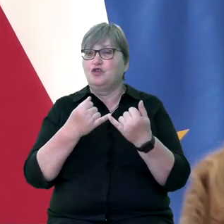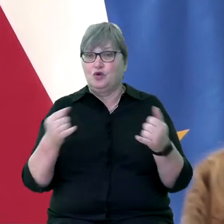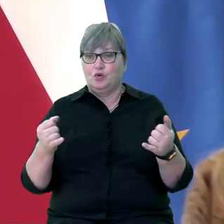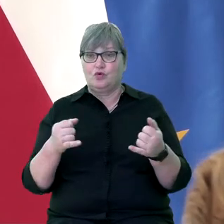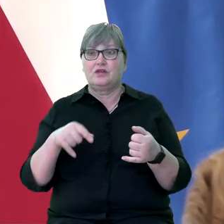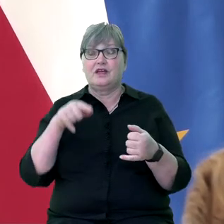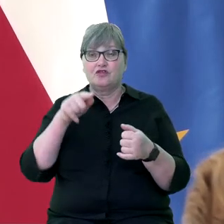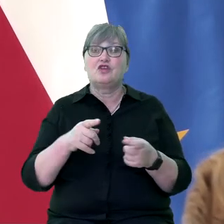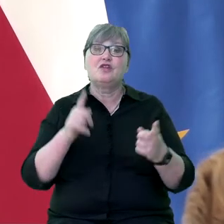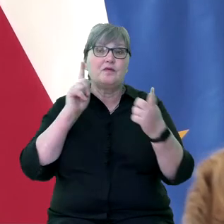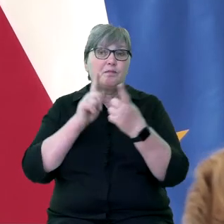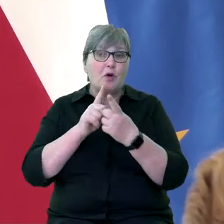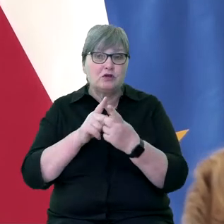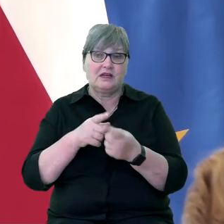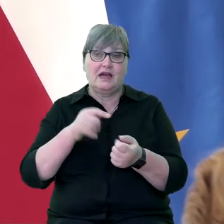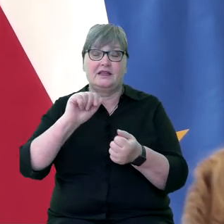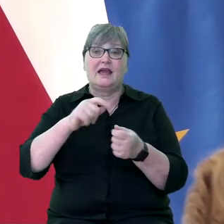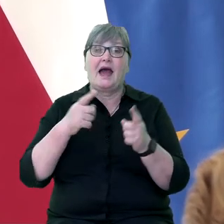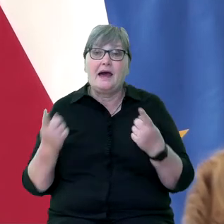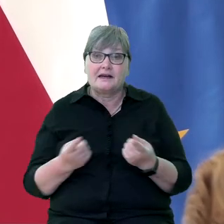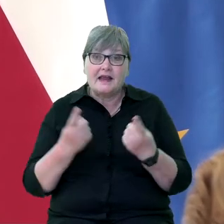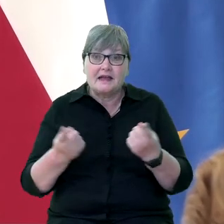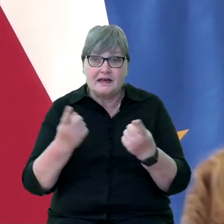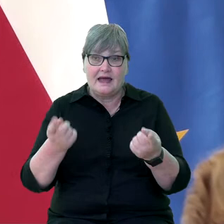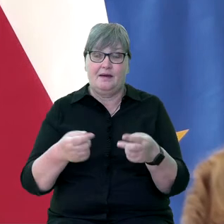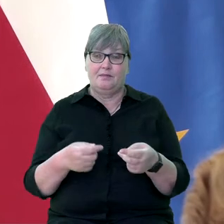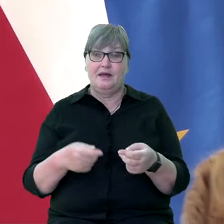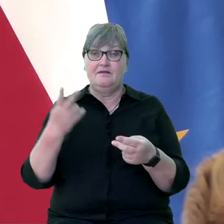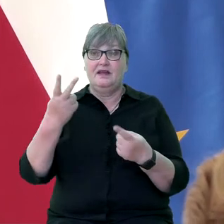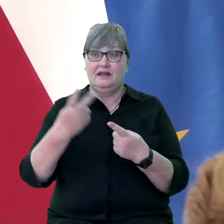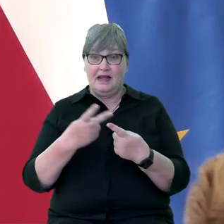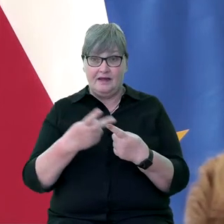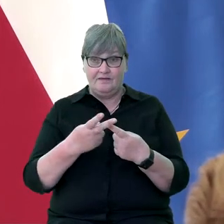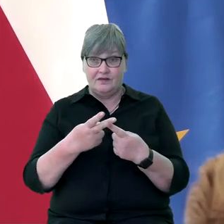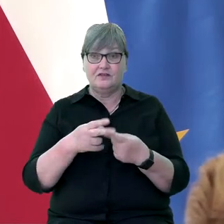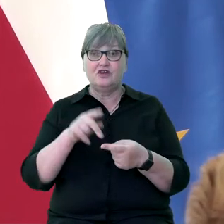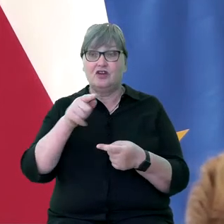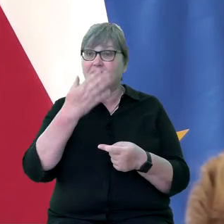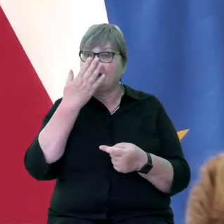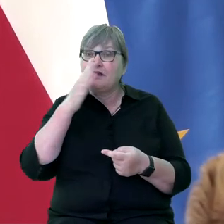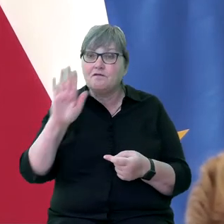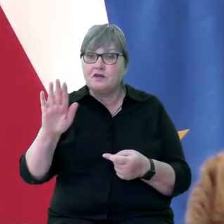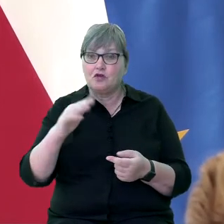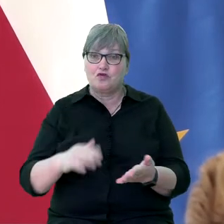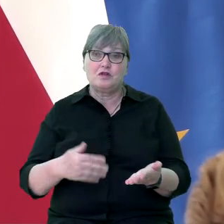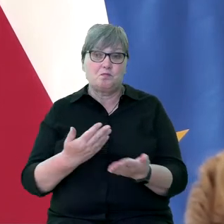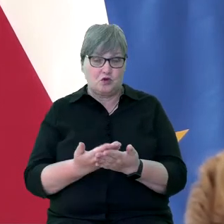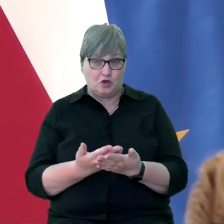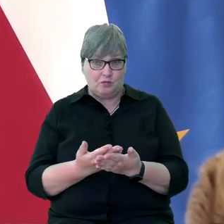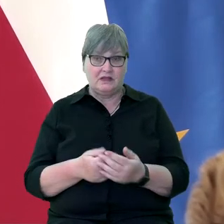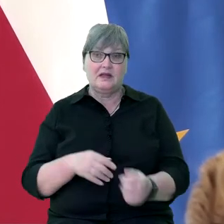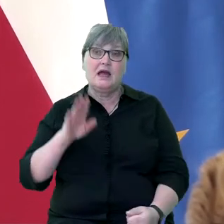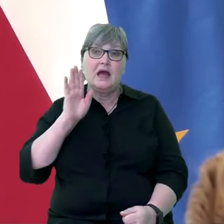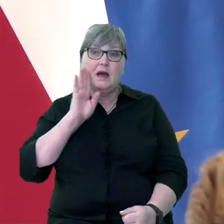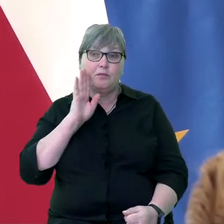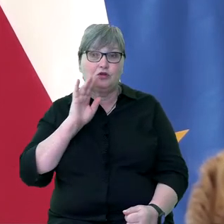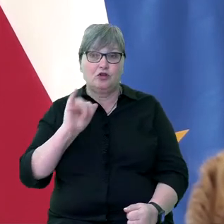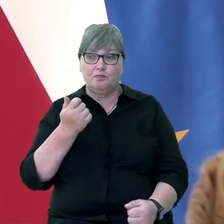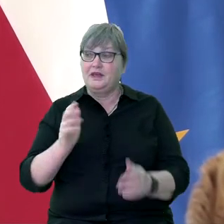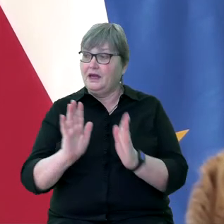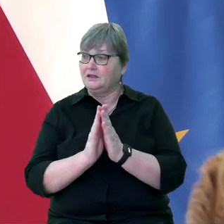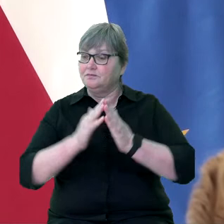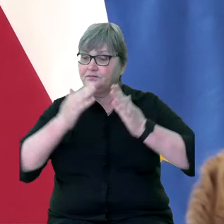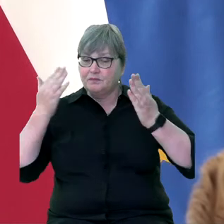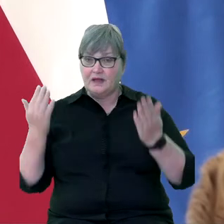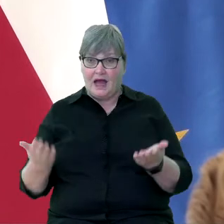spoty telewizyjne są chyba najbardziej widocznym przykładem tych działań. Podobnie jak album W służbie państwu